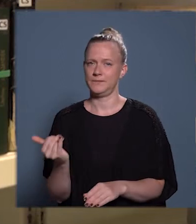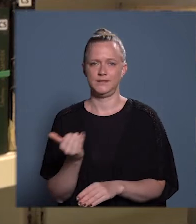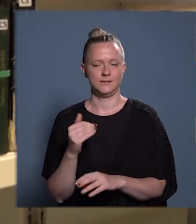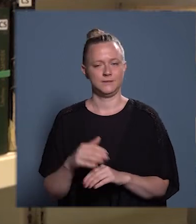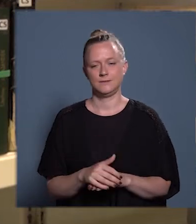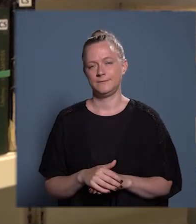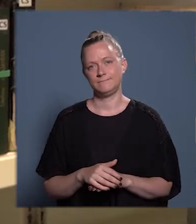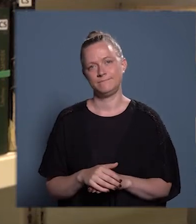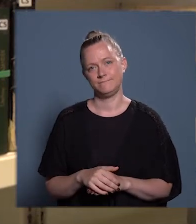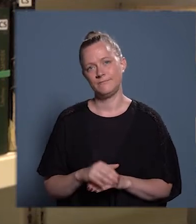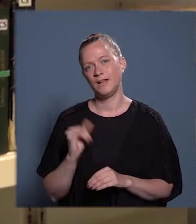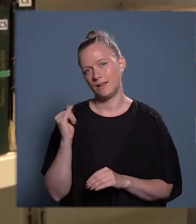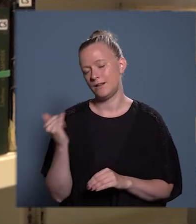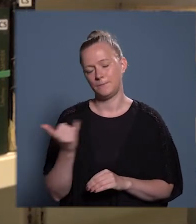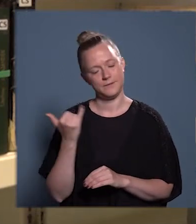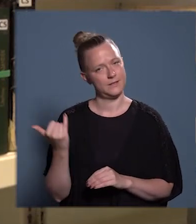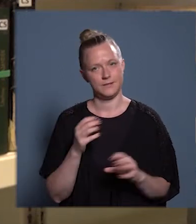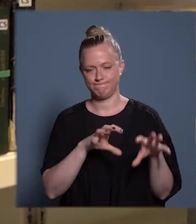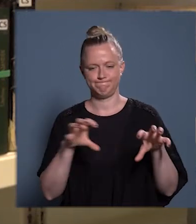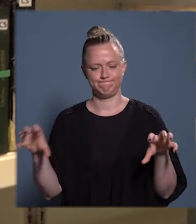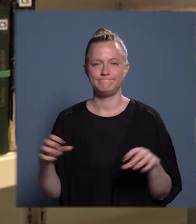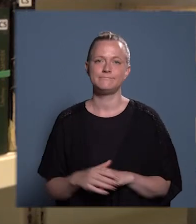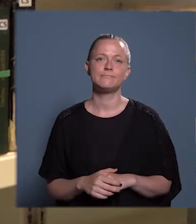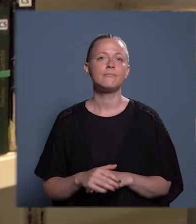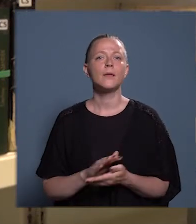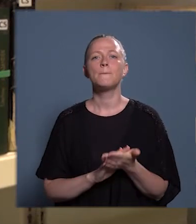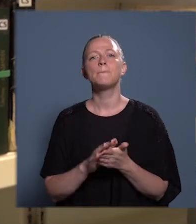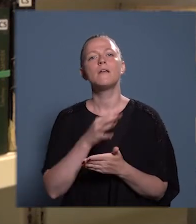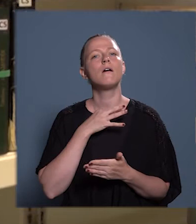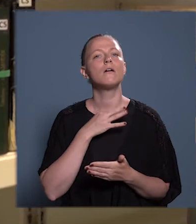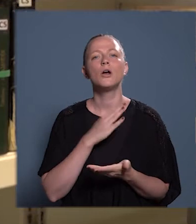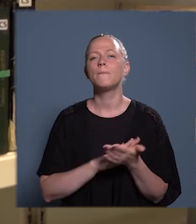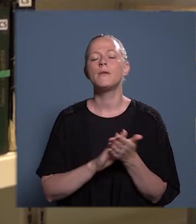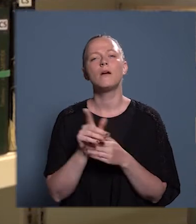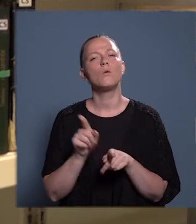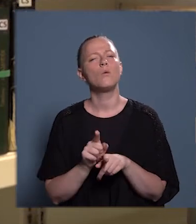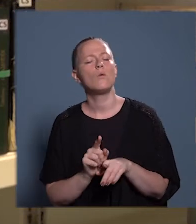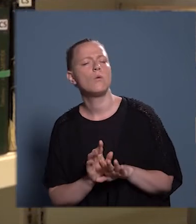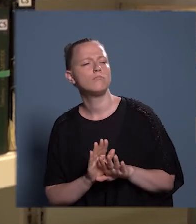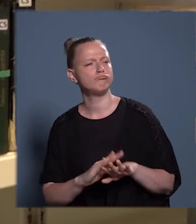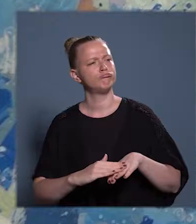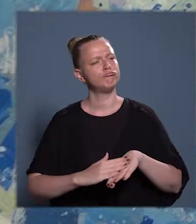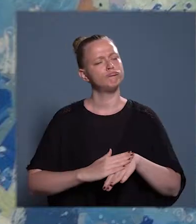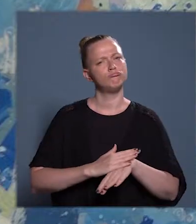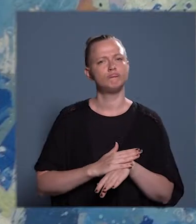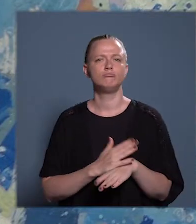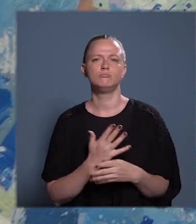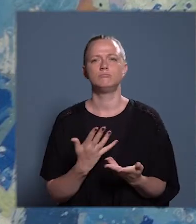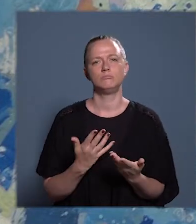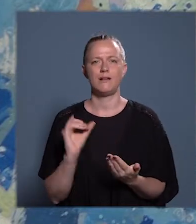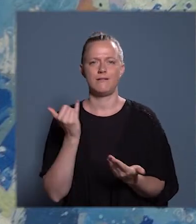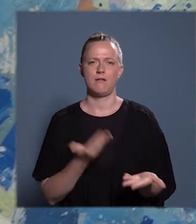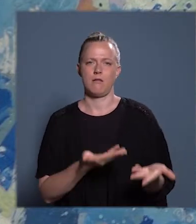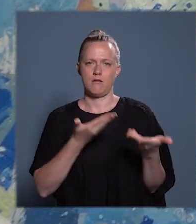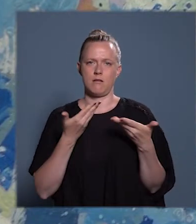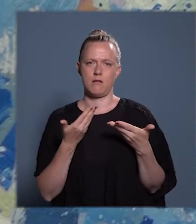a lila szín. Igen. Milyen hangulatot, vagy milyen olyan otthonosságot ad a képeknek az a lila, amit tudunk, mennyire